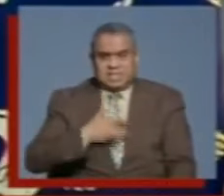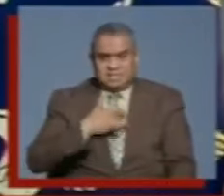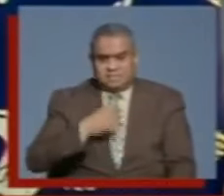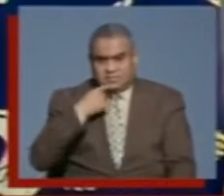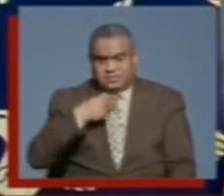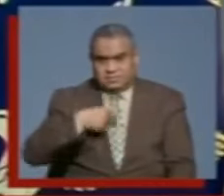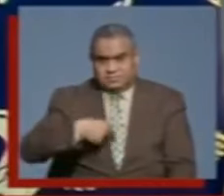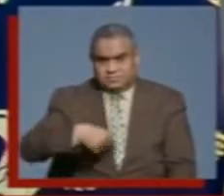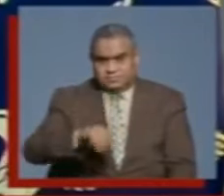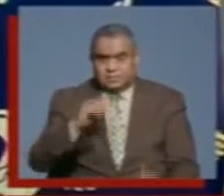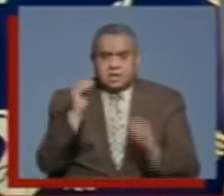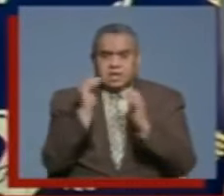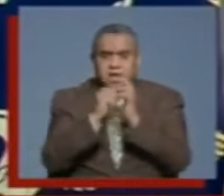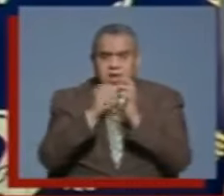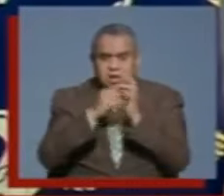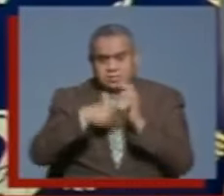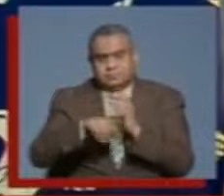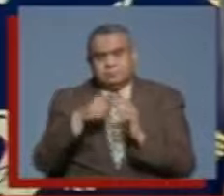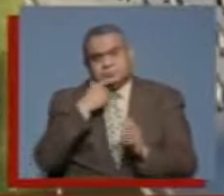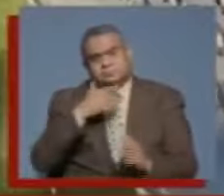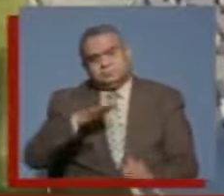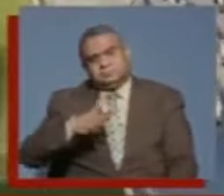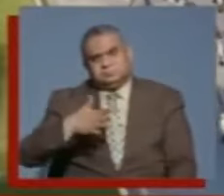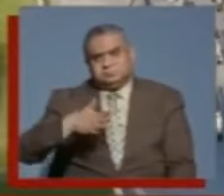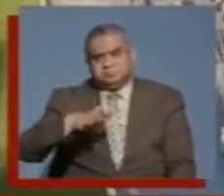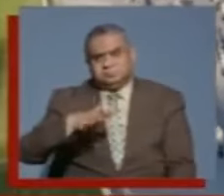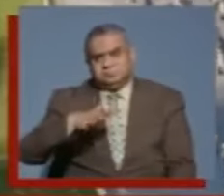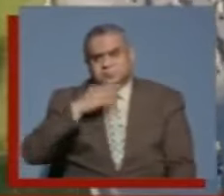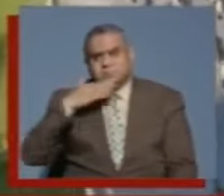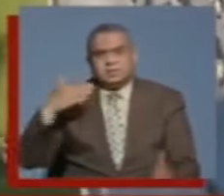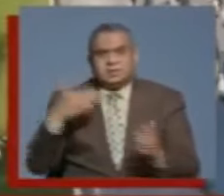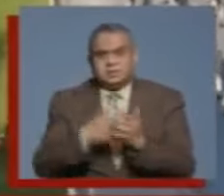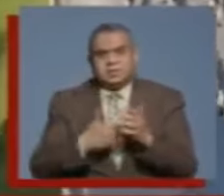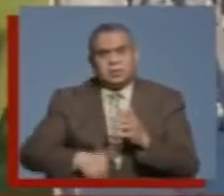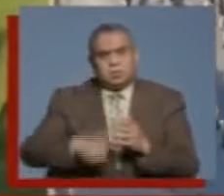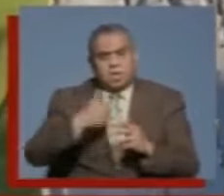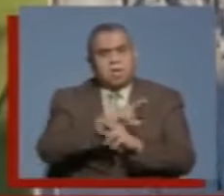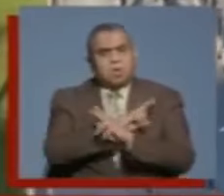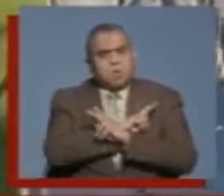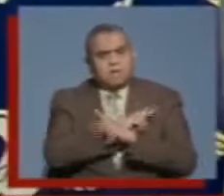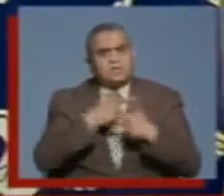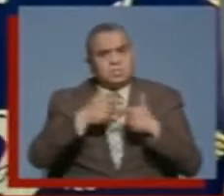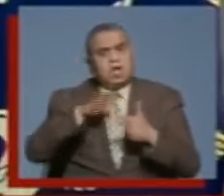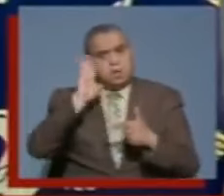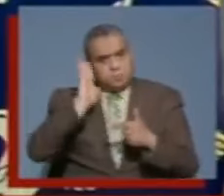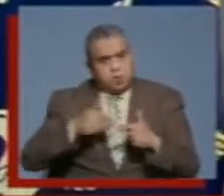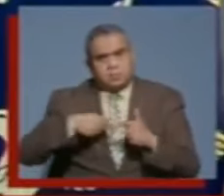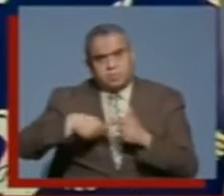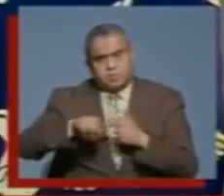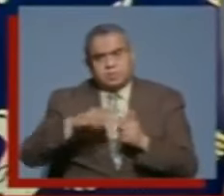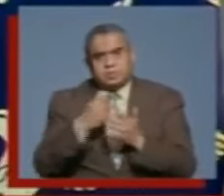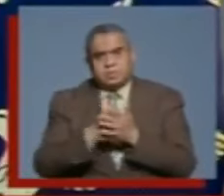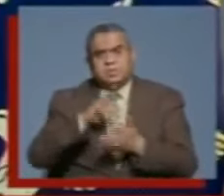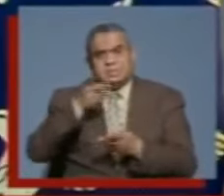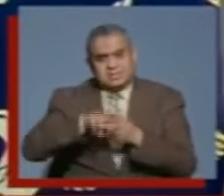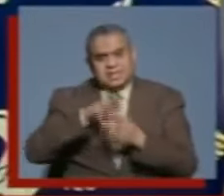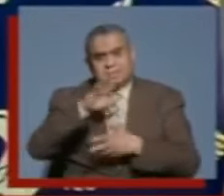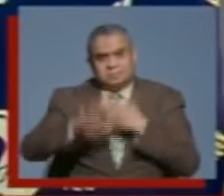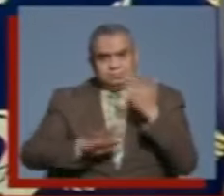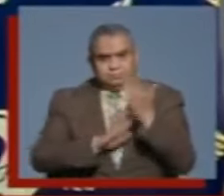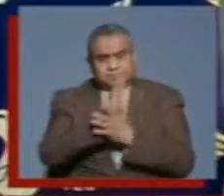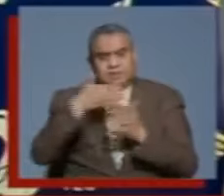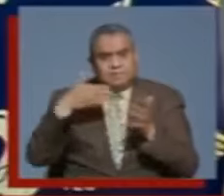ايام قليله بالكثير نصل الى وقف اطلاق النار وما يبقاش في تطور سلبي ممكن يؤثر